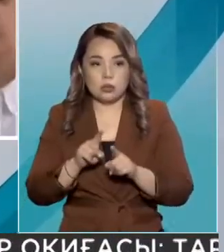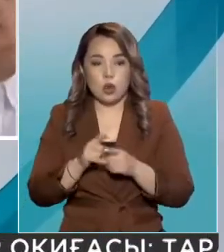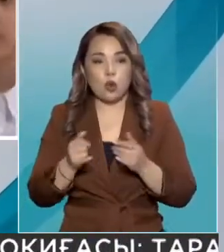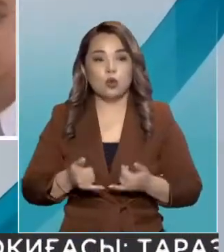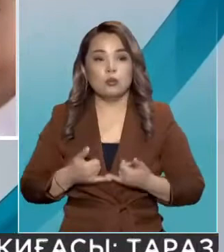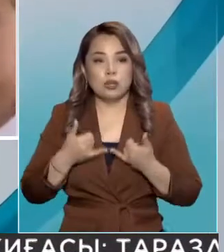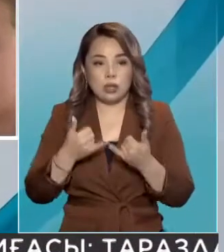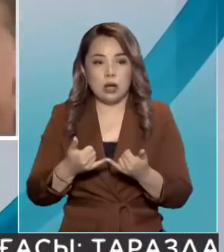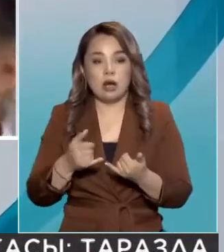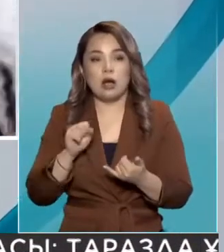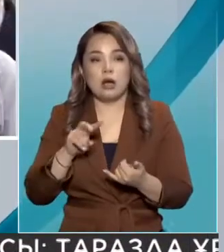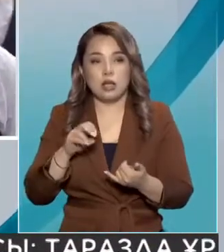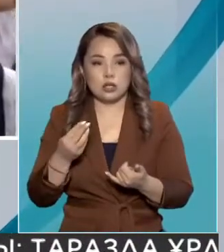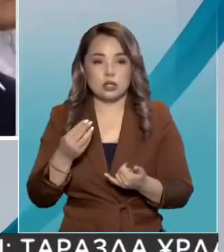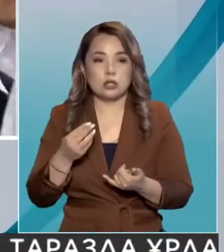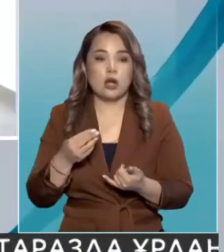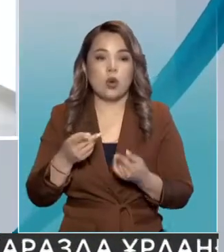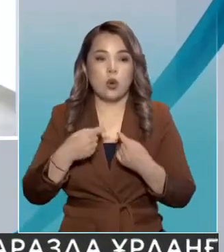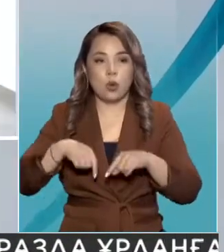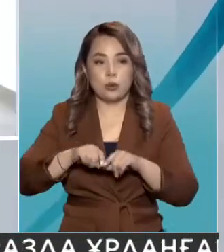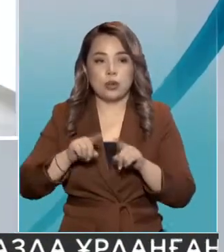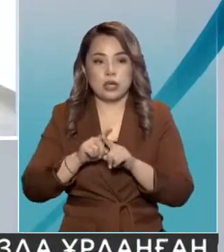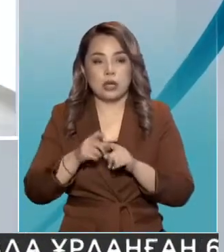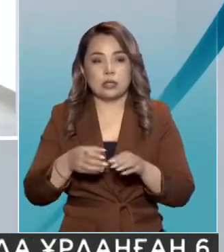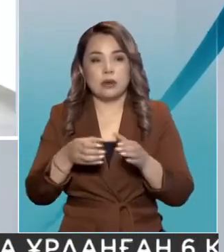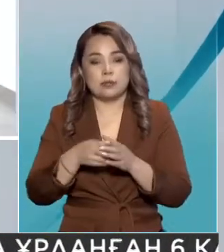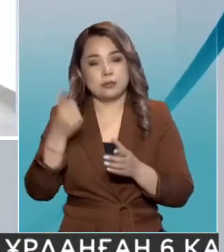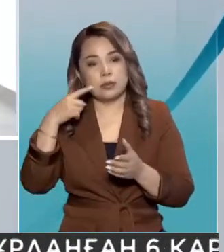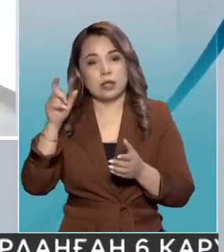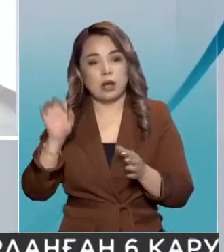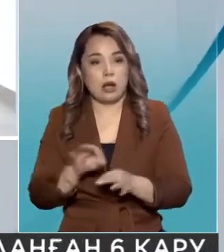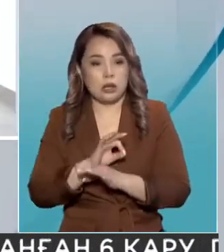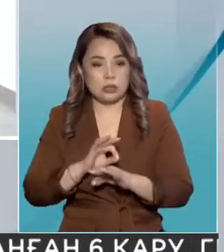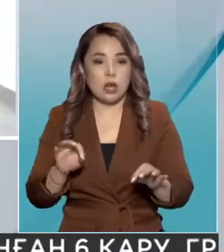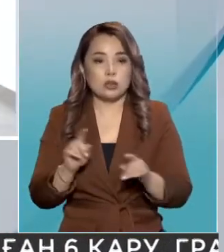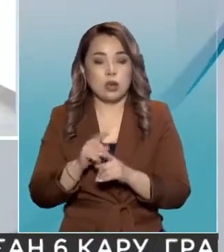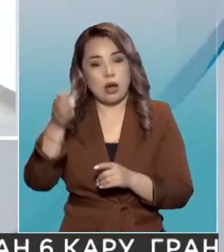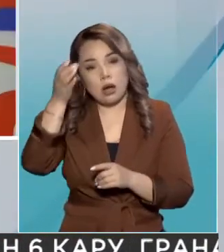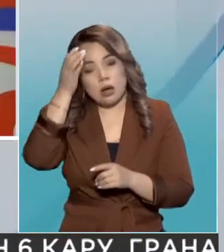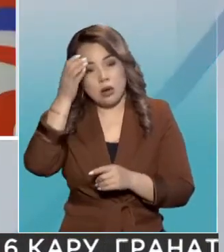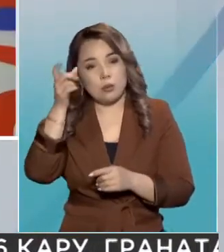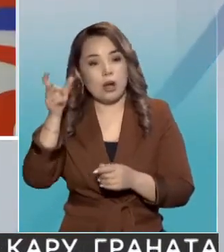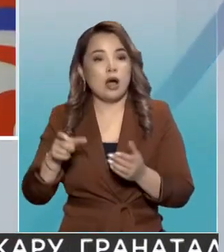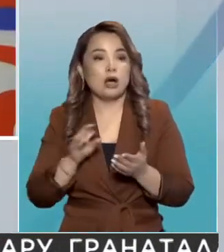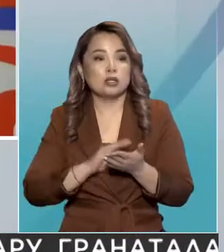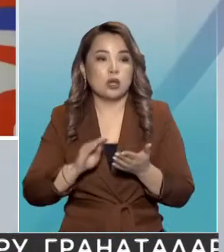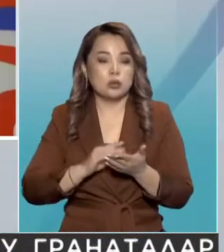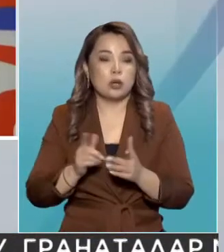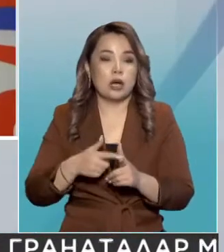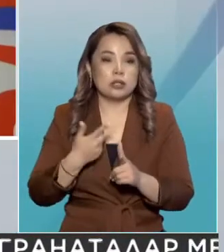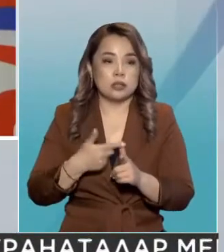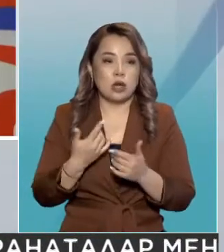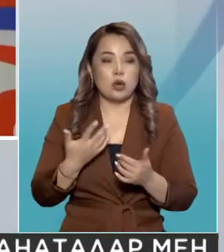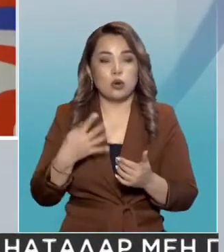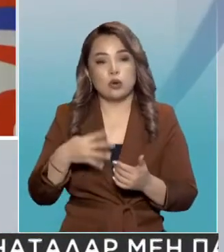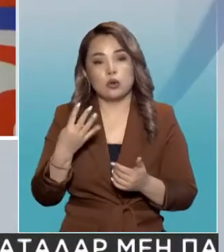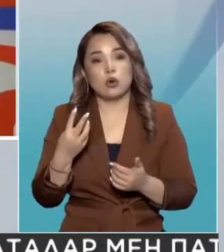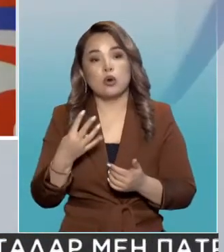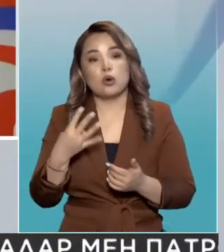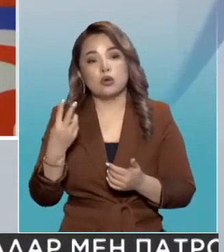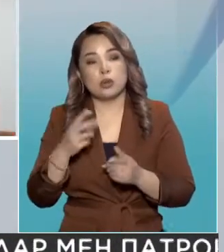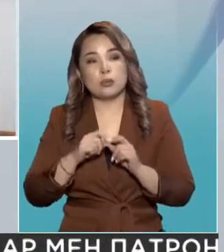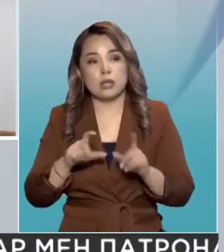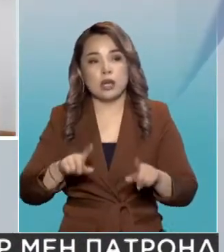құрметіне алаш және қоғам қайраткерлерінің атақты композиторлар мен ғалымдар, ақын жазушылардың есімдері 43 мектепке